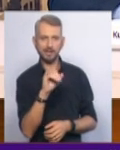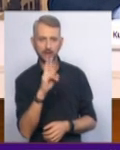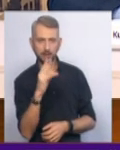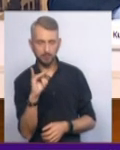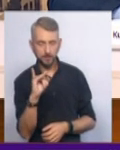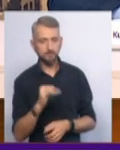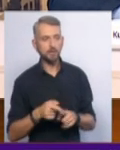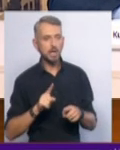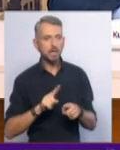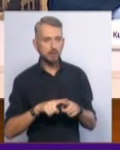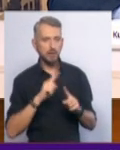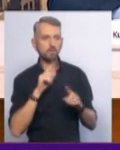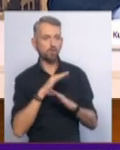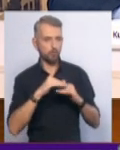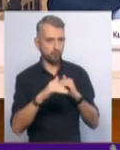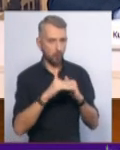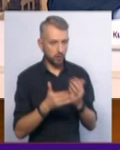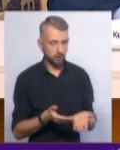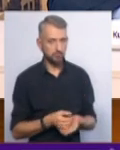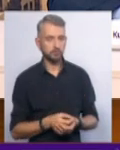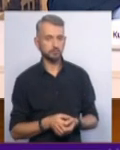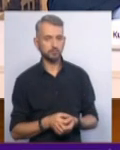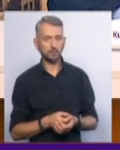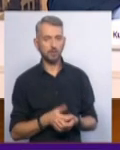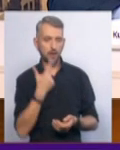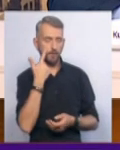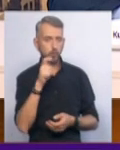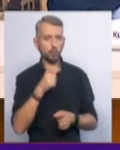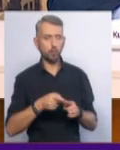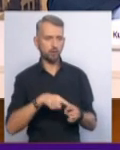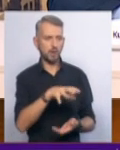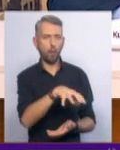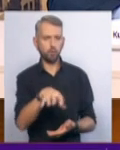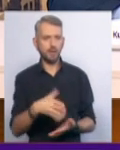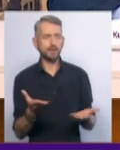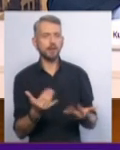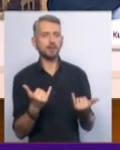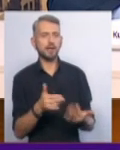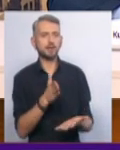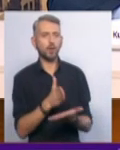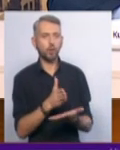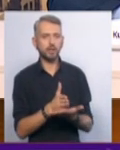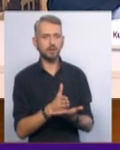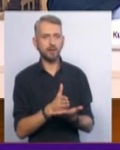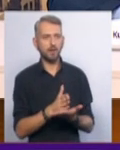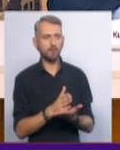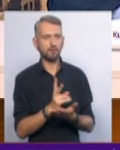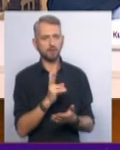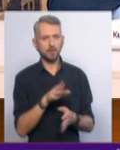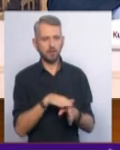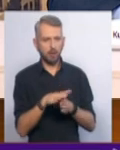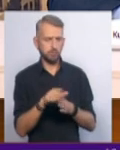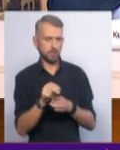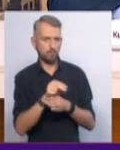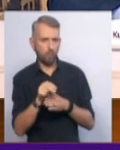таки, згадане вже Співоче Поле. Угу. В основному це об'єкти, які зараз знаходяться в капітальному ремонті або